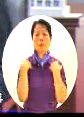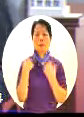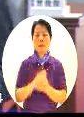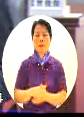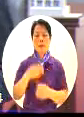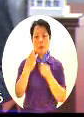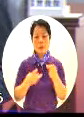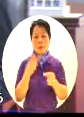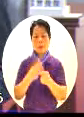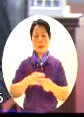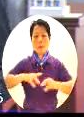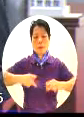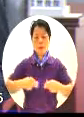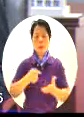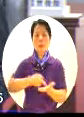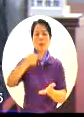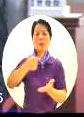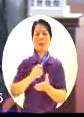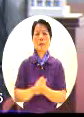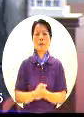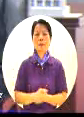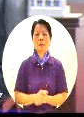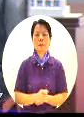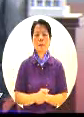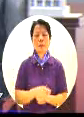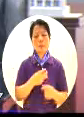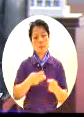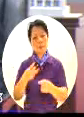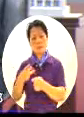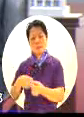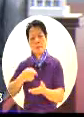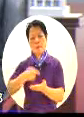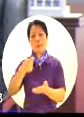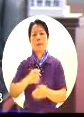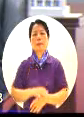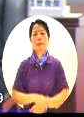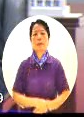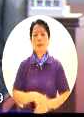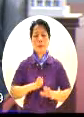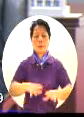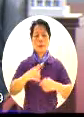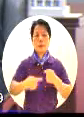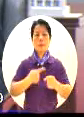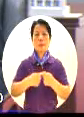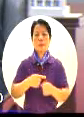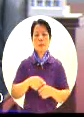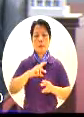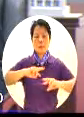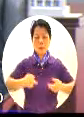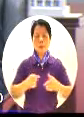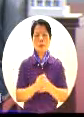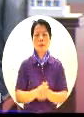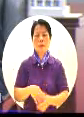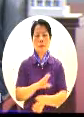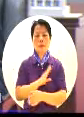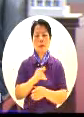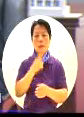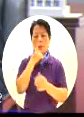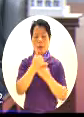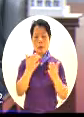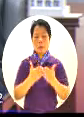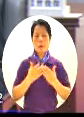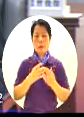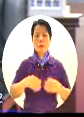每3年调整一次了哈，每3年调整一次。所以今年啦哈，咱调整当年咱增